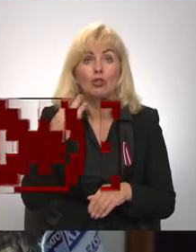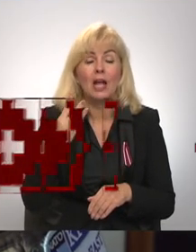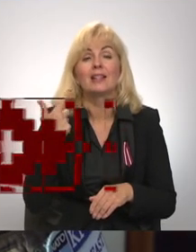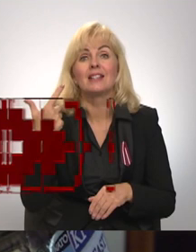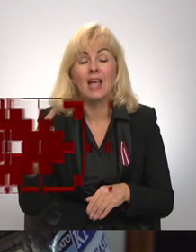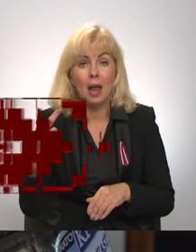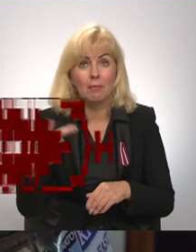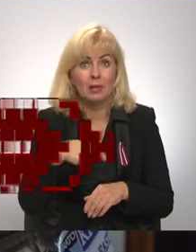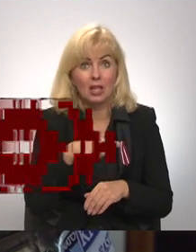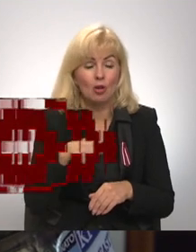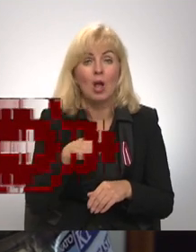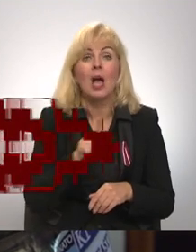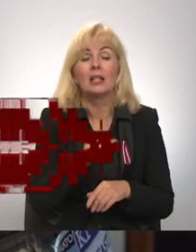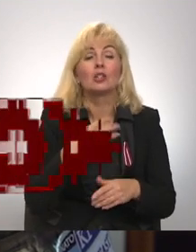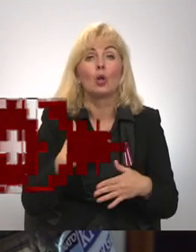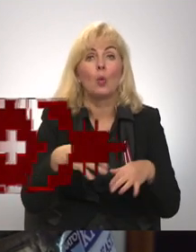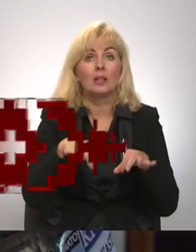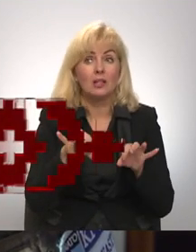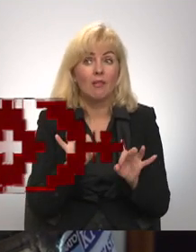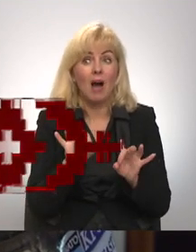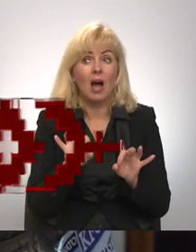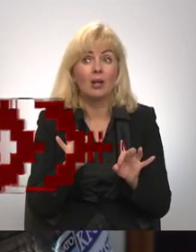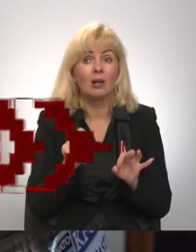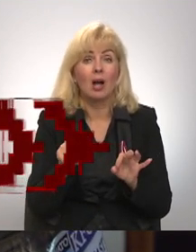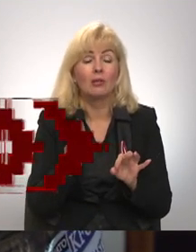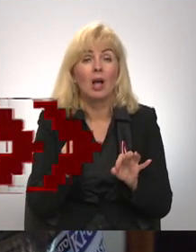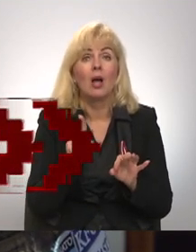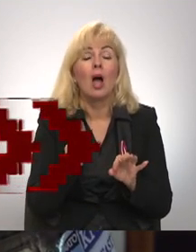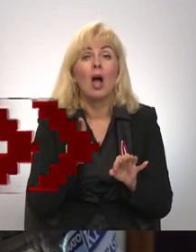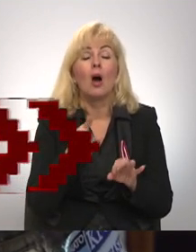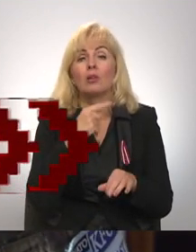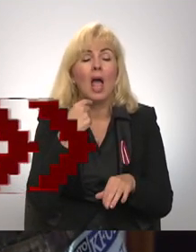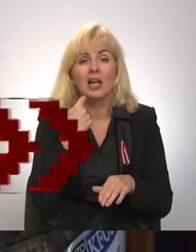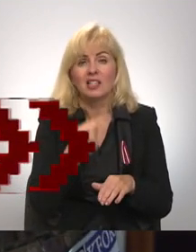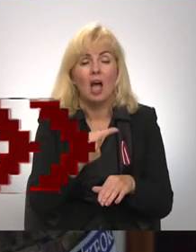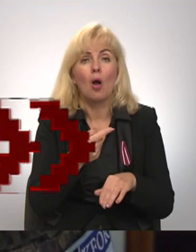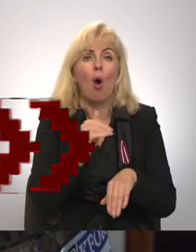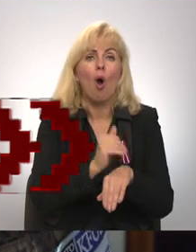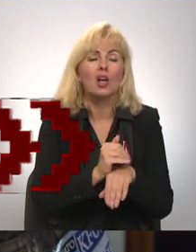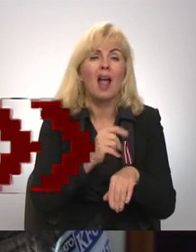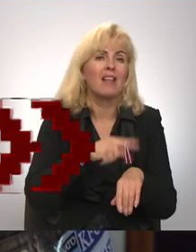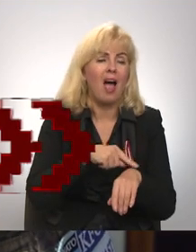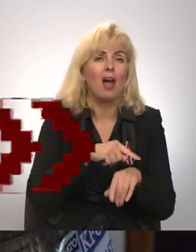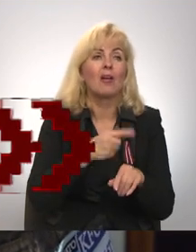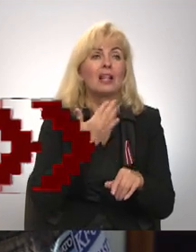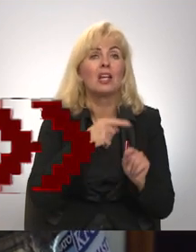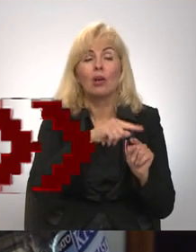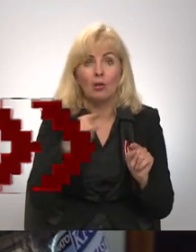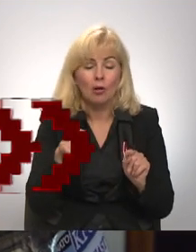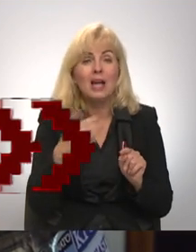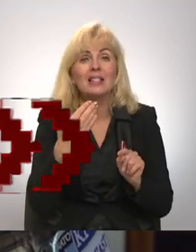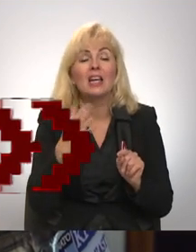un manuprāt, tas arī ir svarīgi, kad tikai nenosprauc savu konkrētu laiku no tikiem līdz tikiem, tad es esmu pieejams,